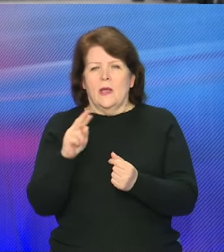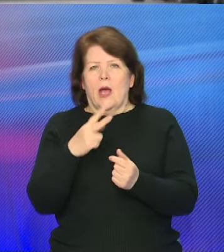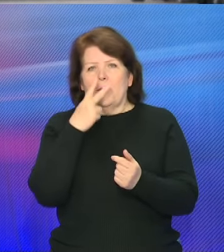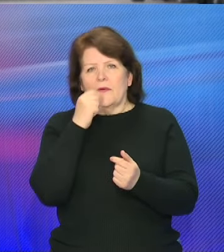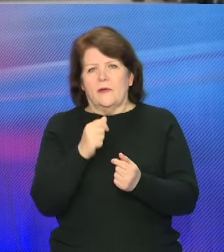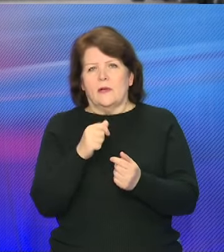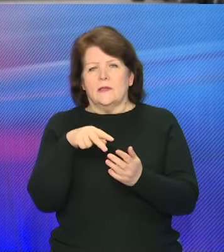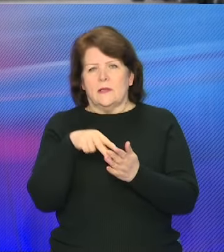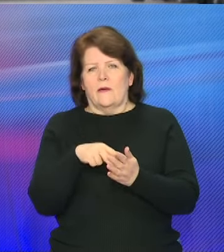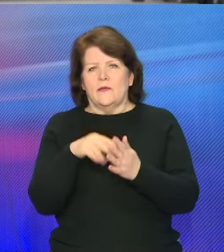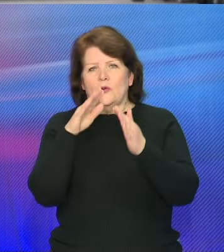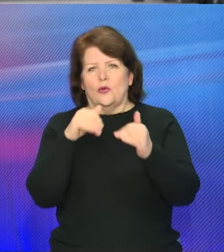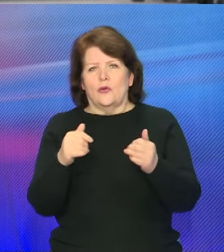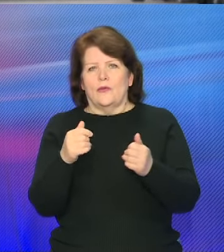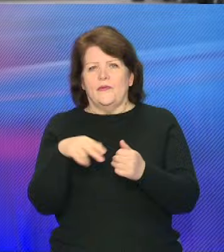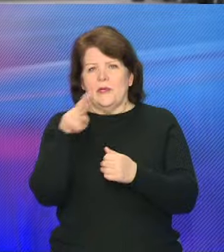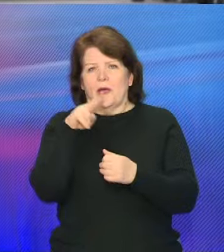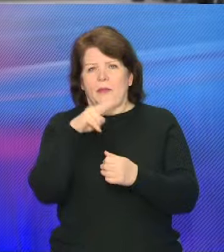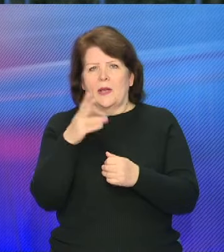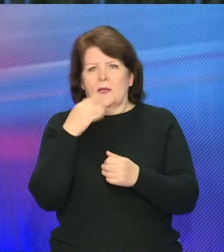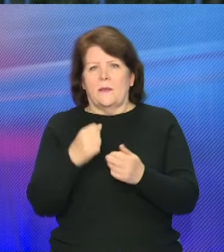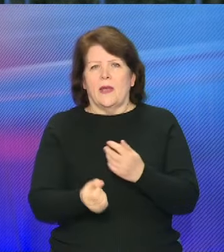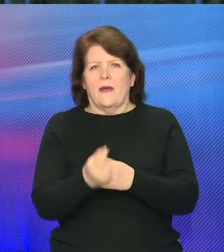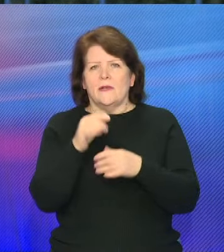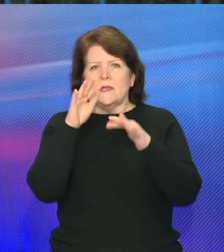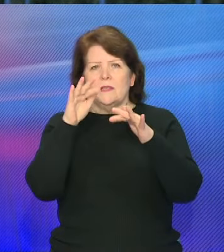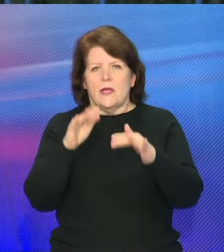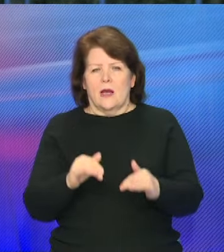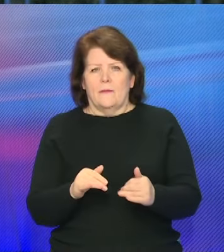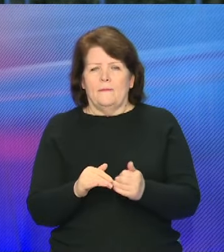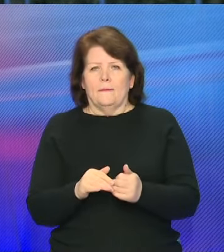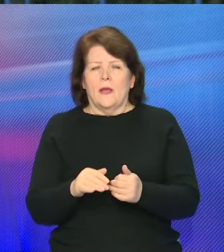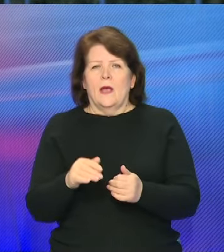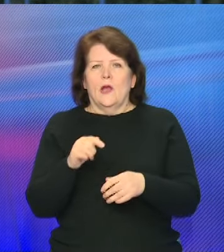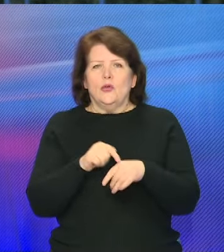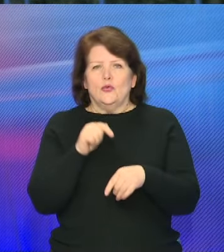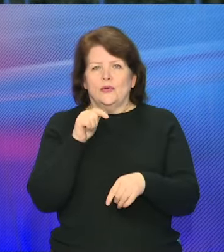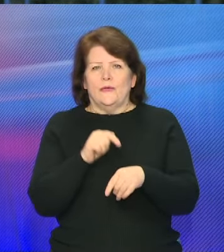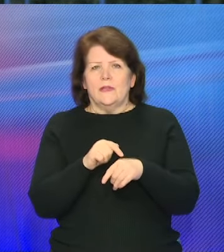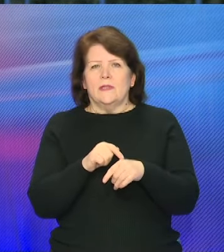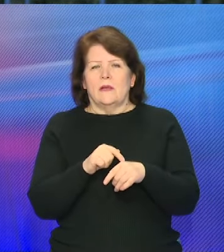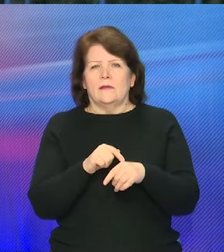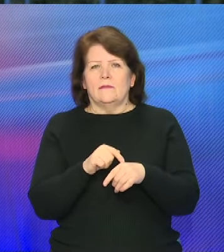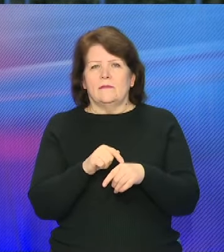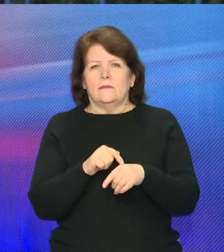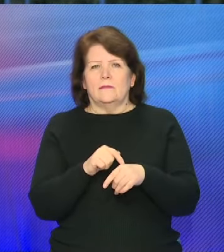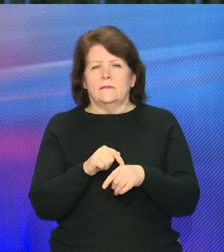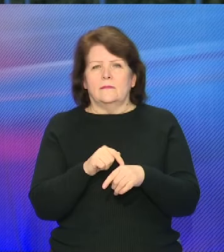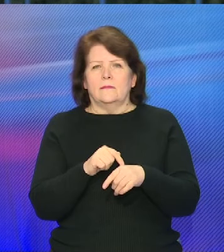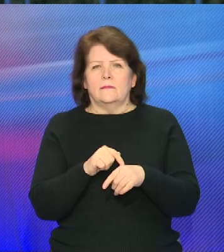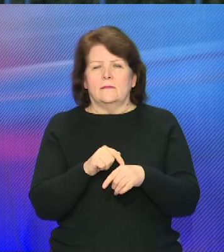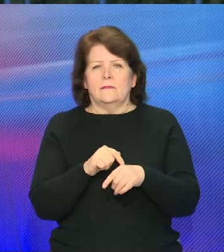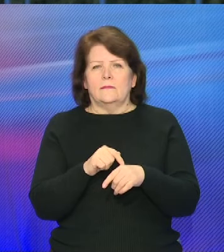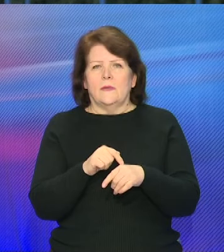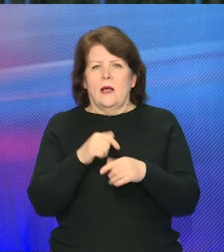елку ближе к декабрю, когда уже выпадет снег. Отношусь отлично, уже чувствуется, так сказать,